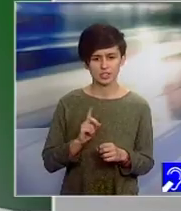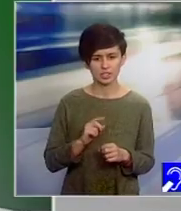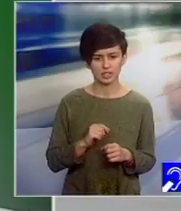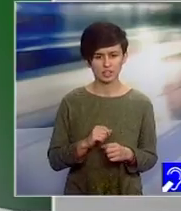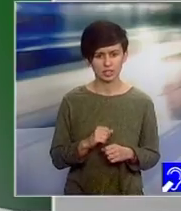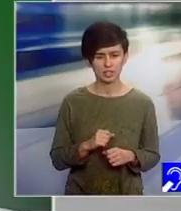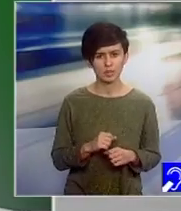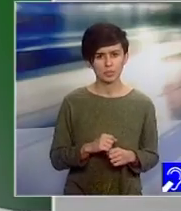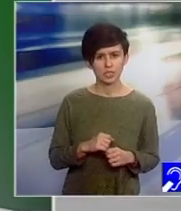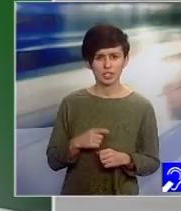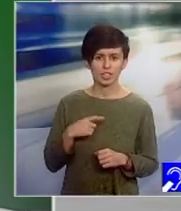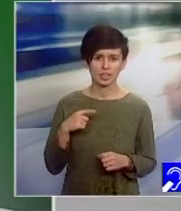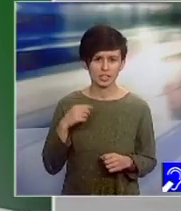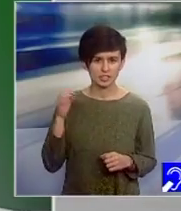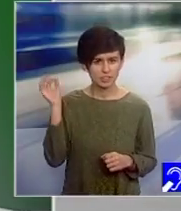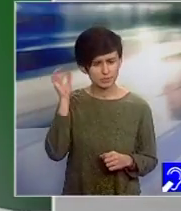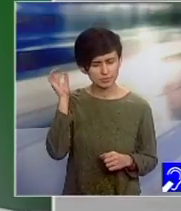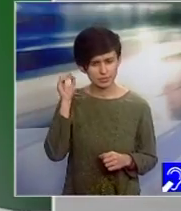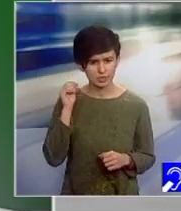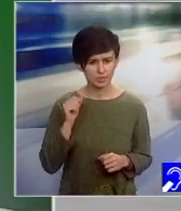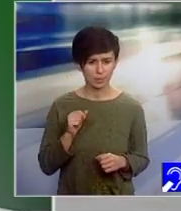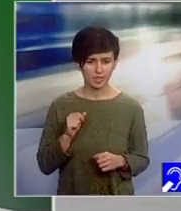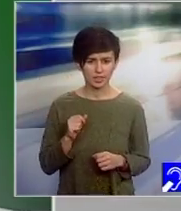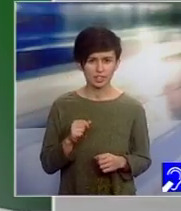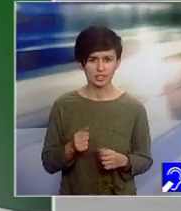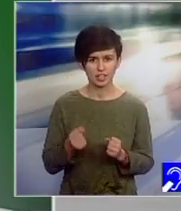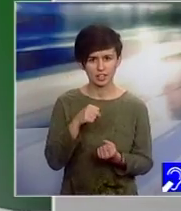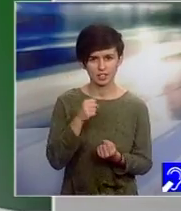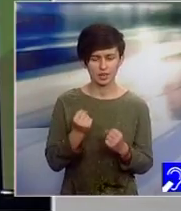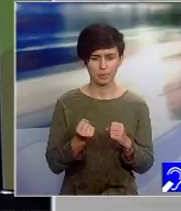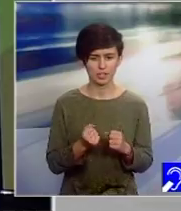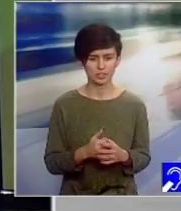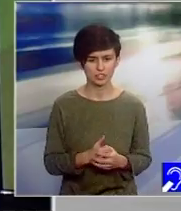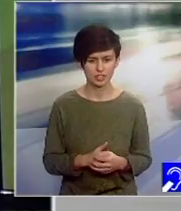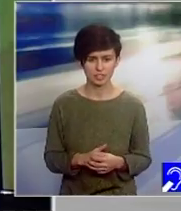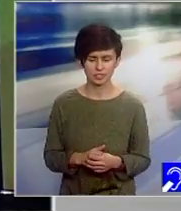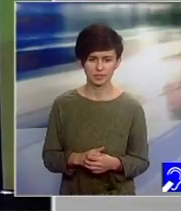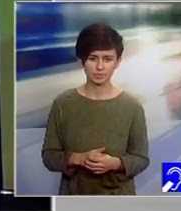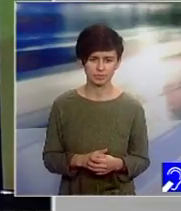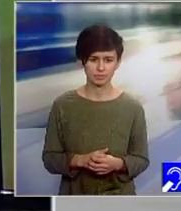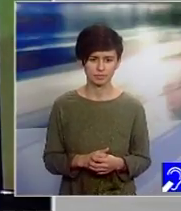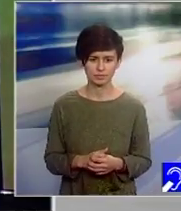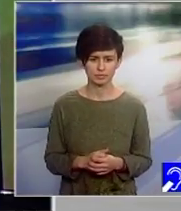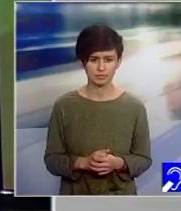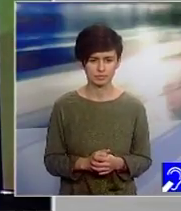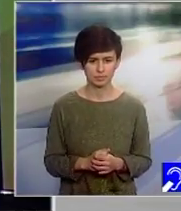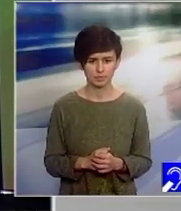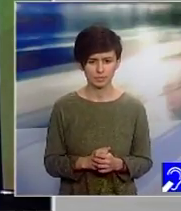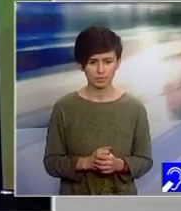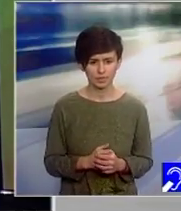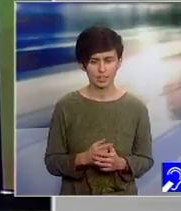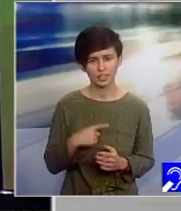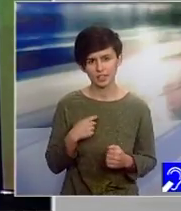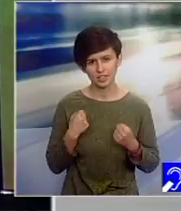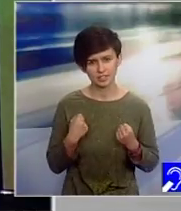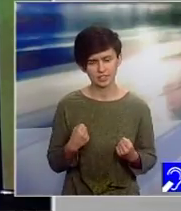poluare sonică de... Noroc că am un volum așa, mai, cu decibel mai ridicați, că mă aud copiii, dar câteodată nici așa nu